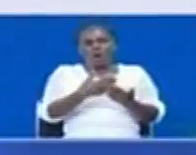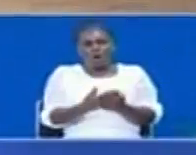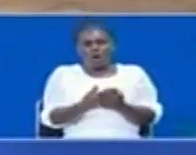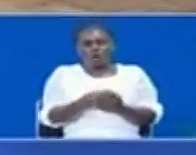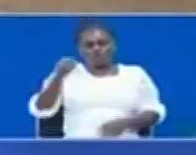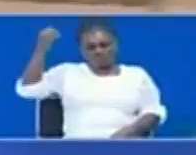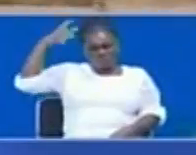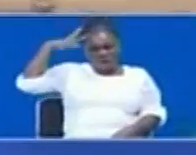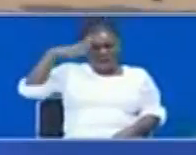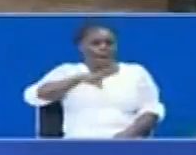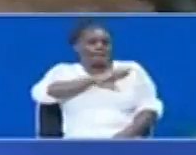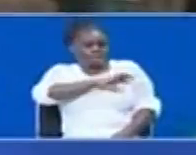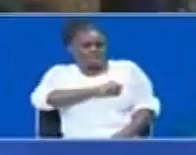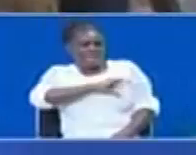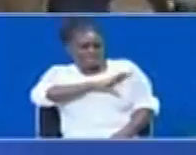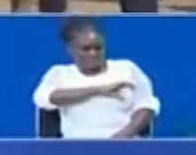kali.